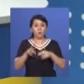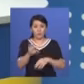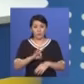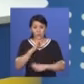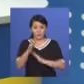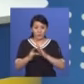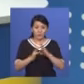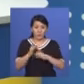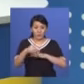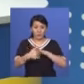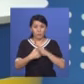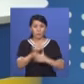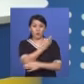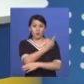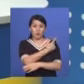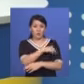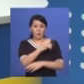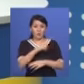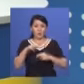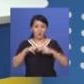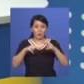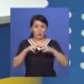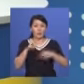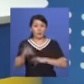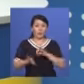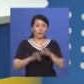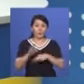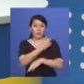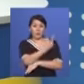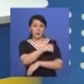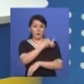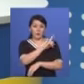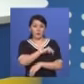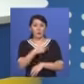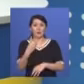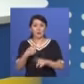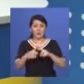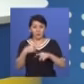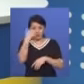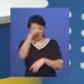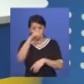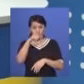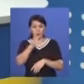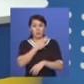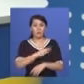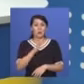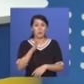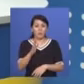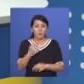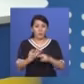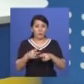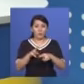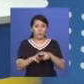облыс орталығында заманауи көпбейінді аурухана салынып жатыр. Жоспарға сәйкес медициналық мекеме 2,5 жылдан соң қолданысқа